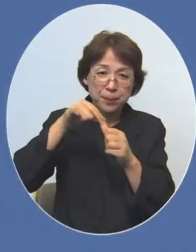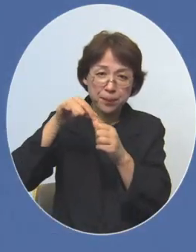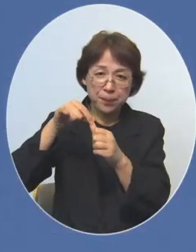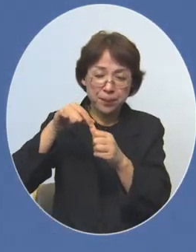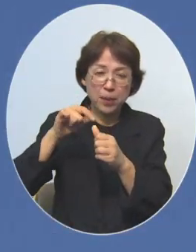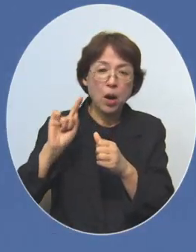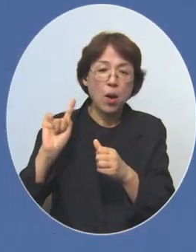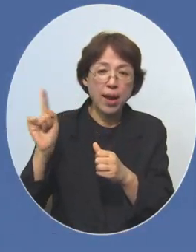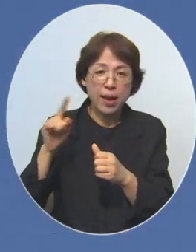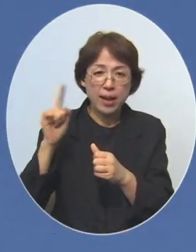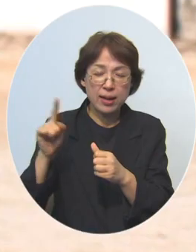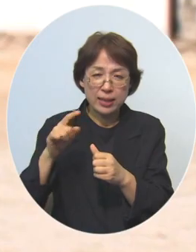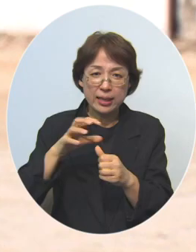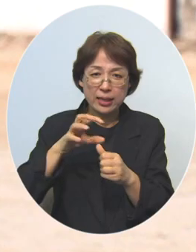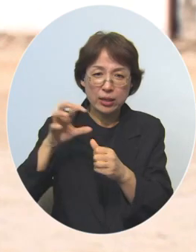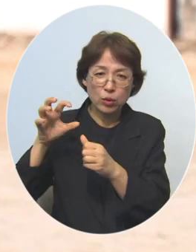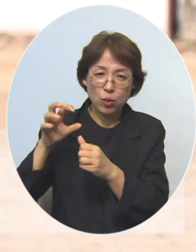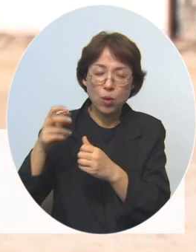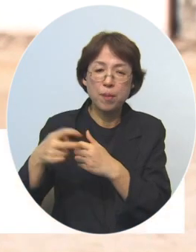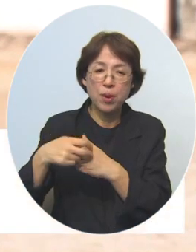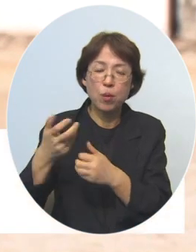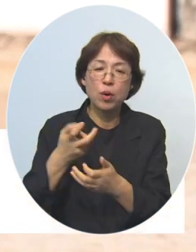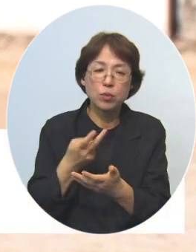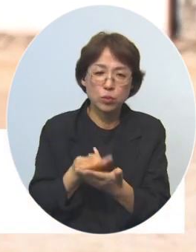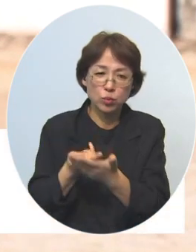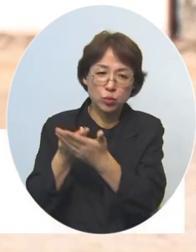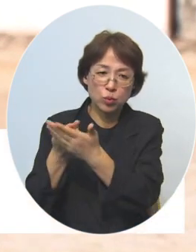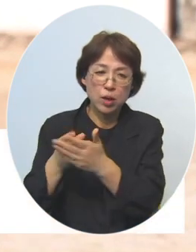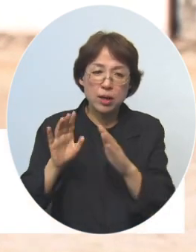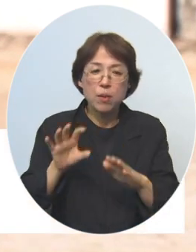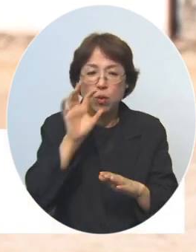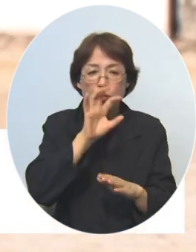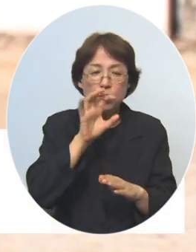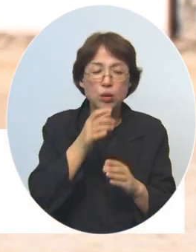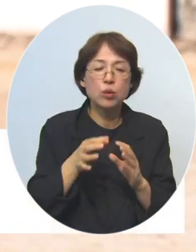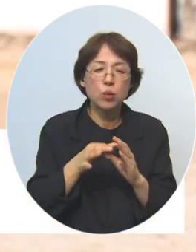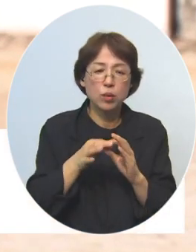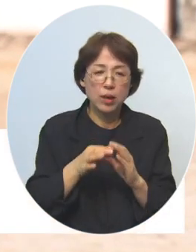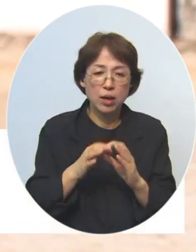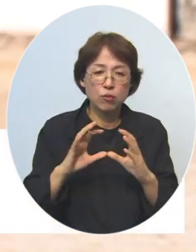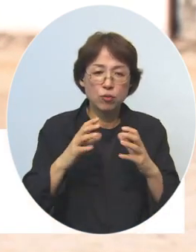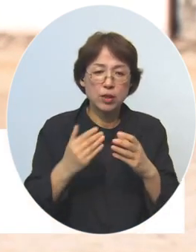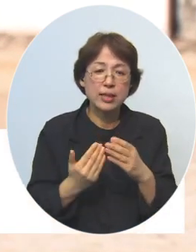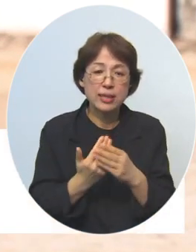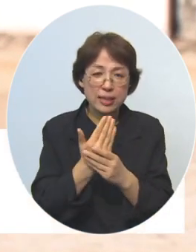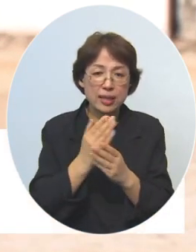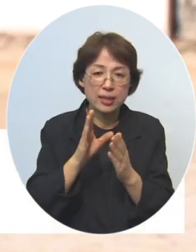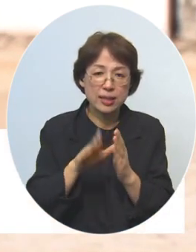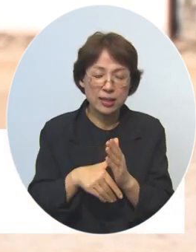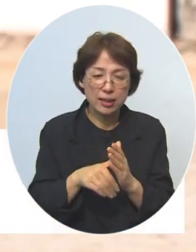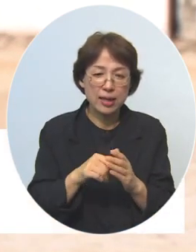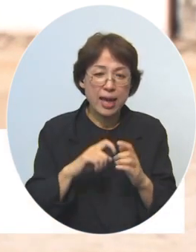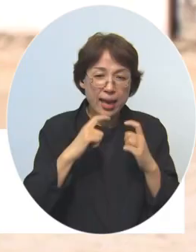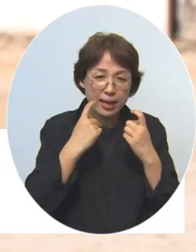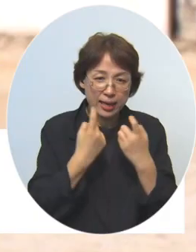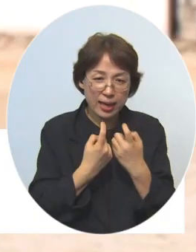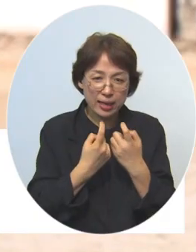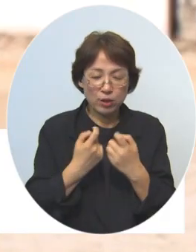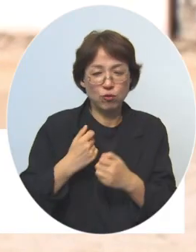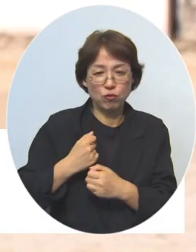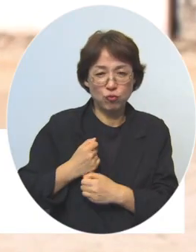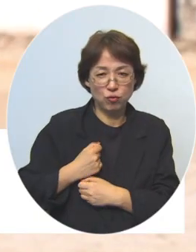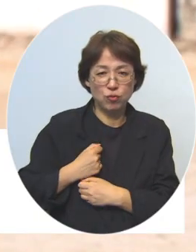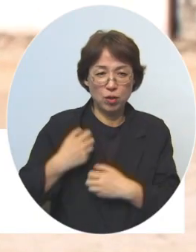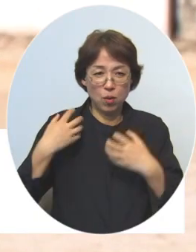훈련을 실시합니다 이번 훈련을 통해 국가적 재난 사항 발생시 민관군경 통합 대응